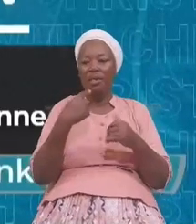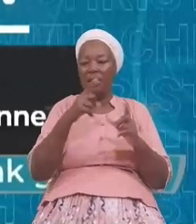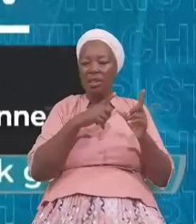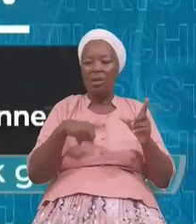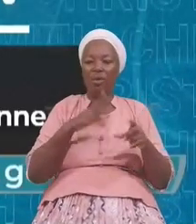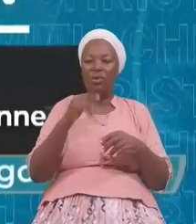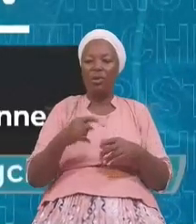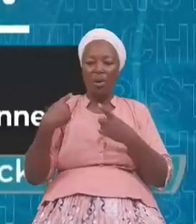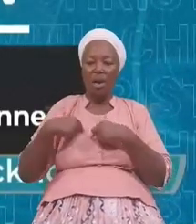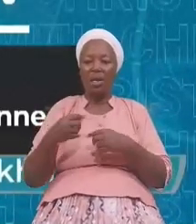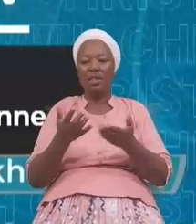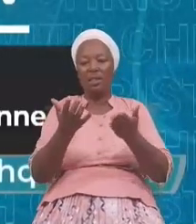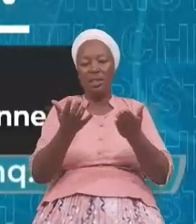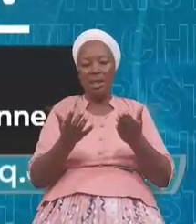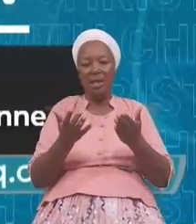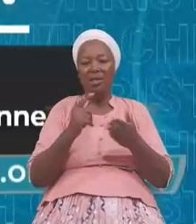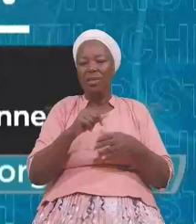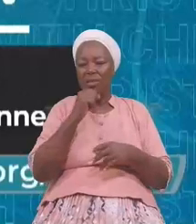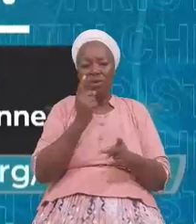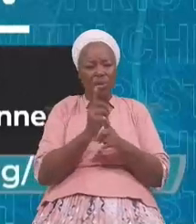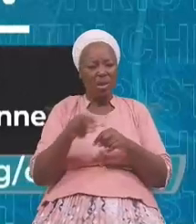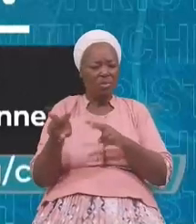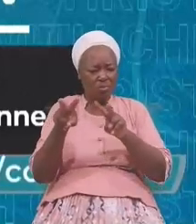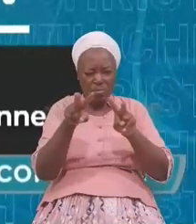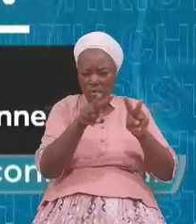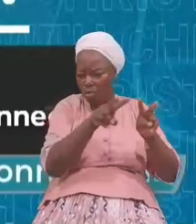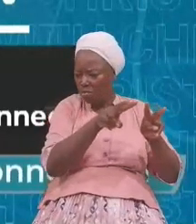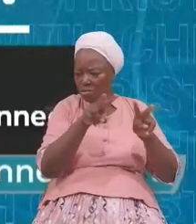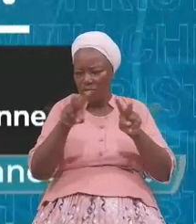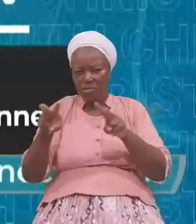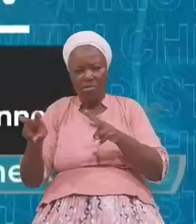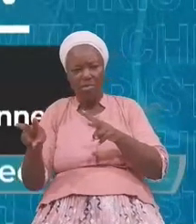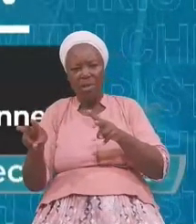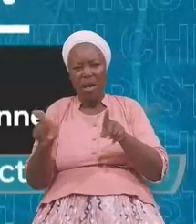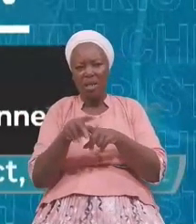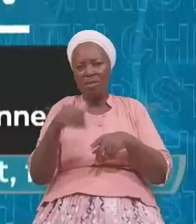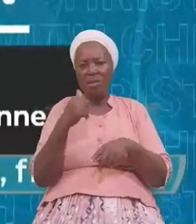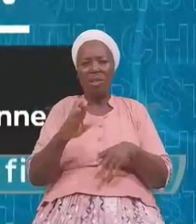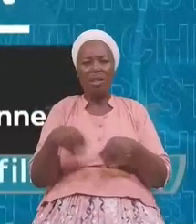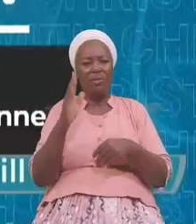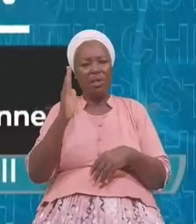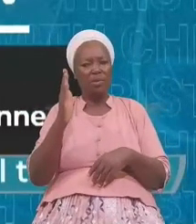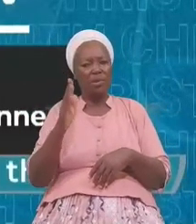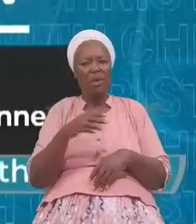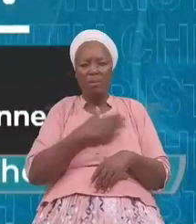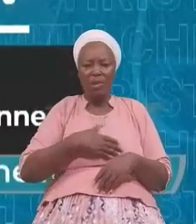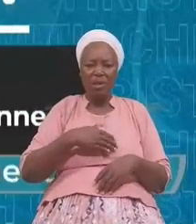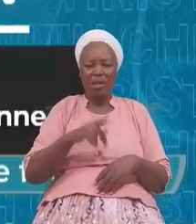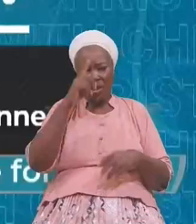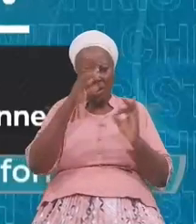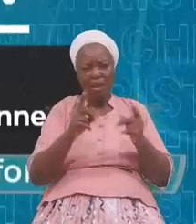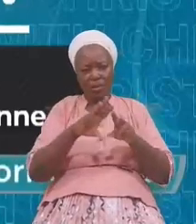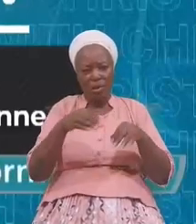Tu n'es pas un spectateur, tu n'es pas là pour regarder les autres témoigner. Il y a un besoin dans ta vie.